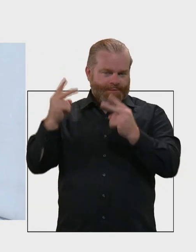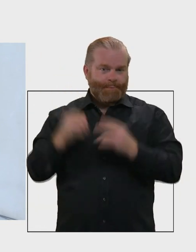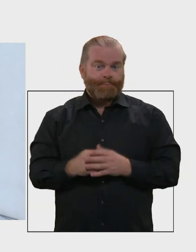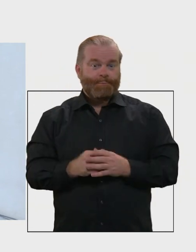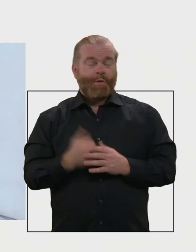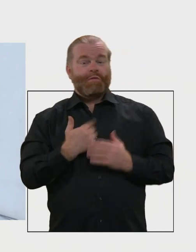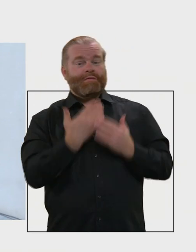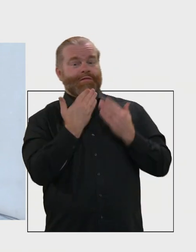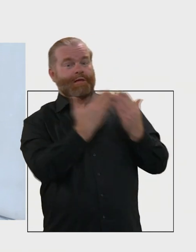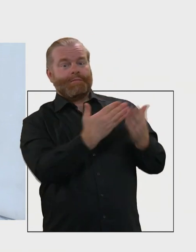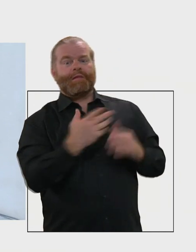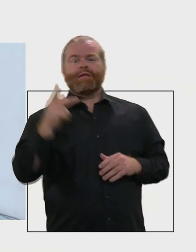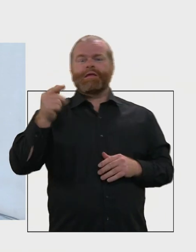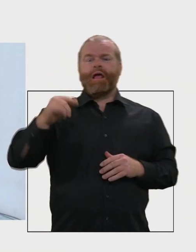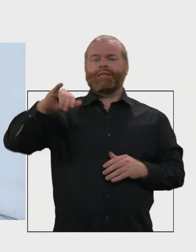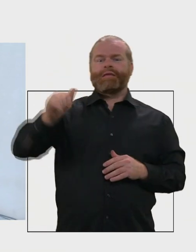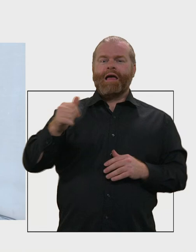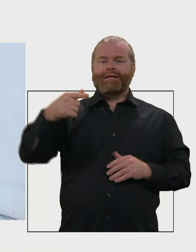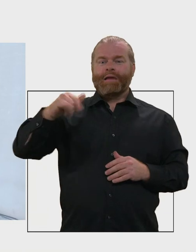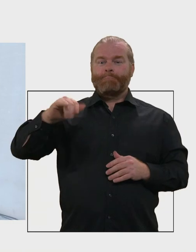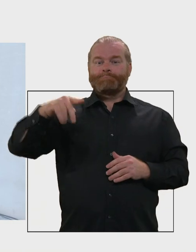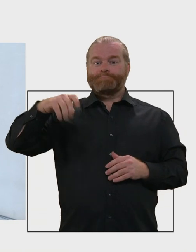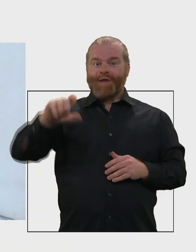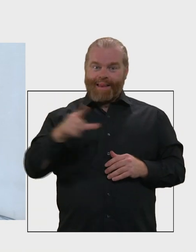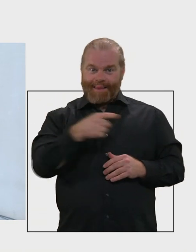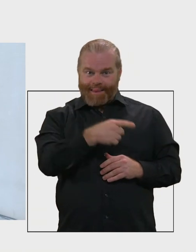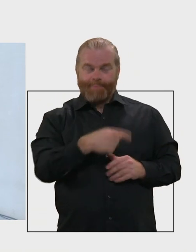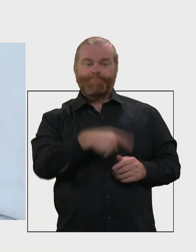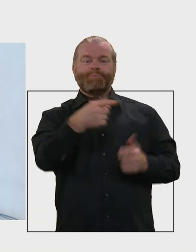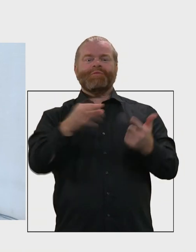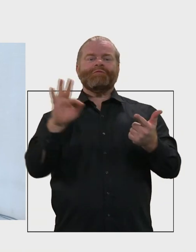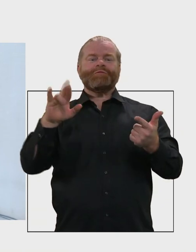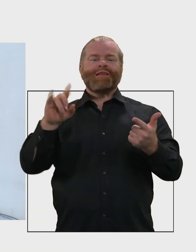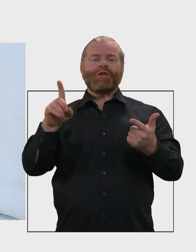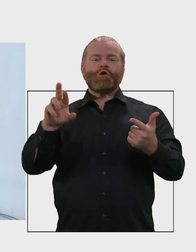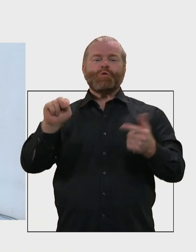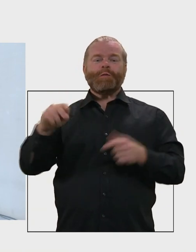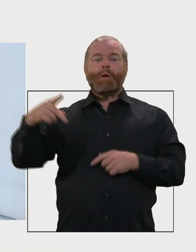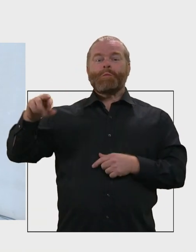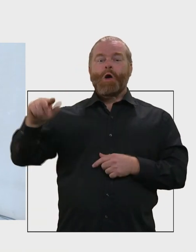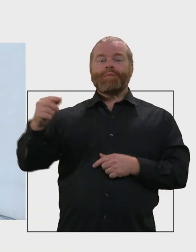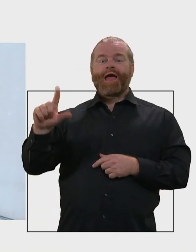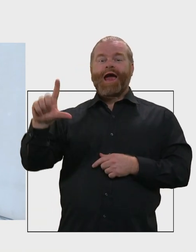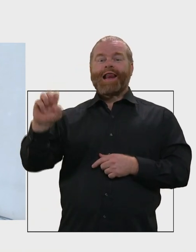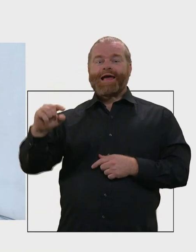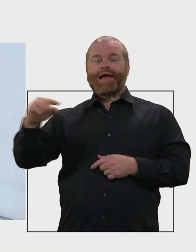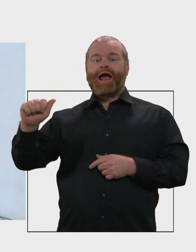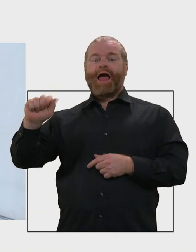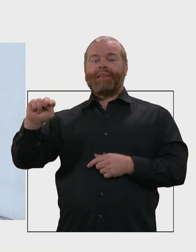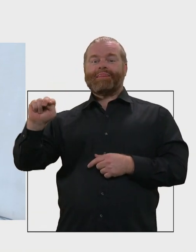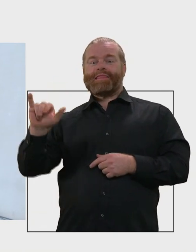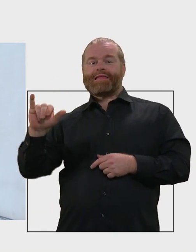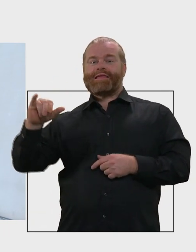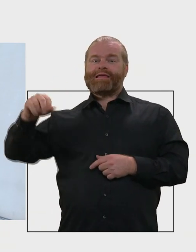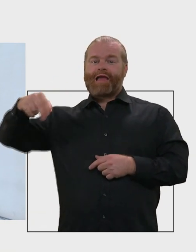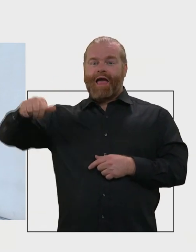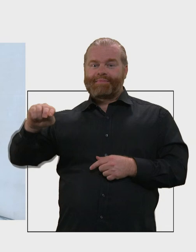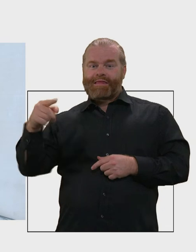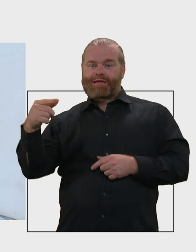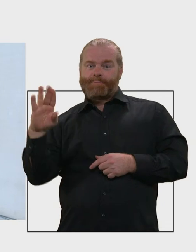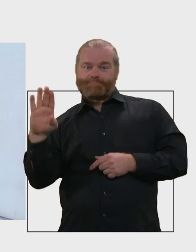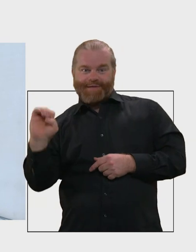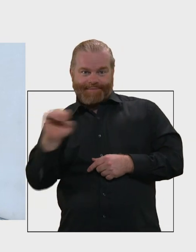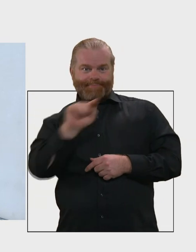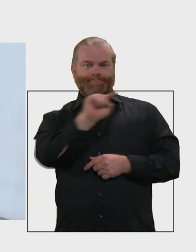auch dieses Buch in besonderer Weise zum Leben gebracht haben, das heute Abend hier vorgestellt wird. Und ich bedanke mich besonders